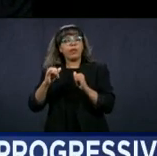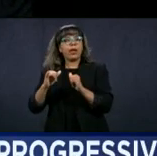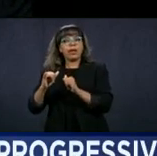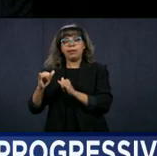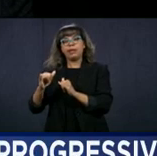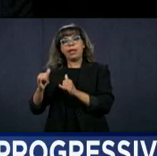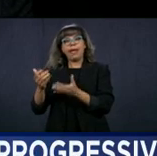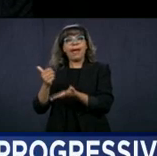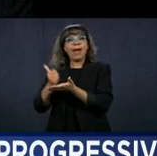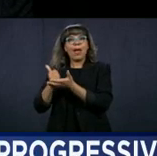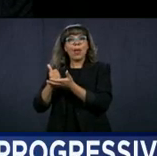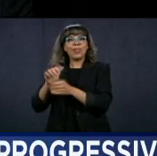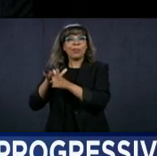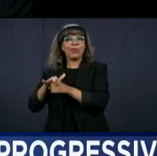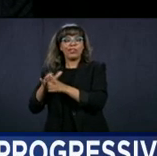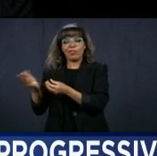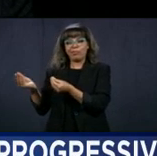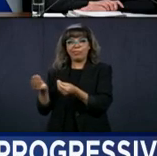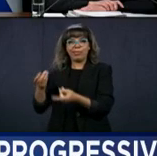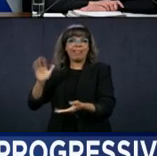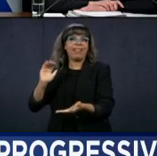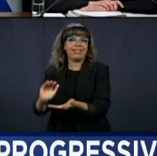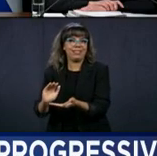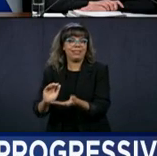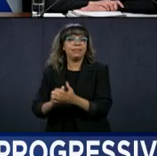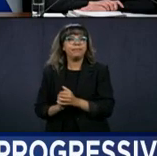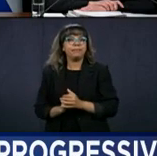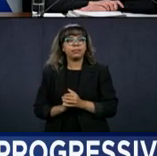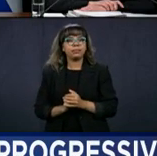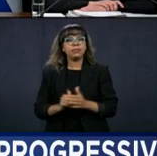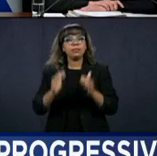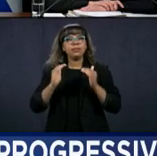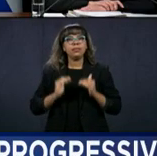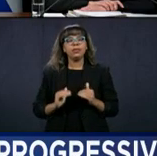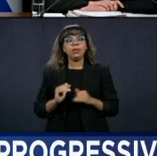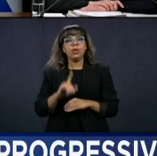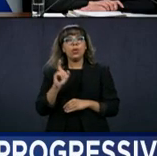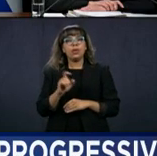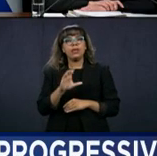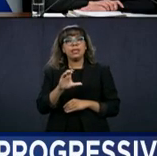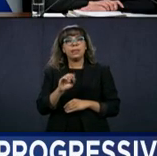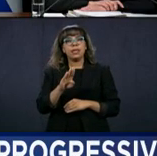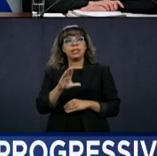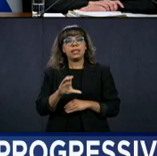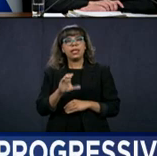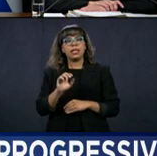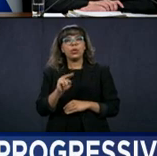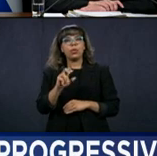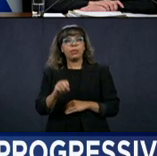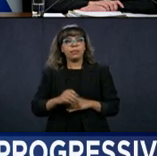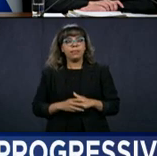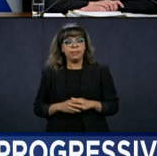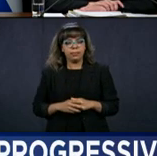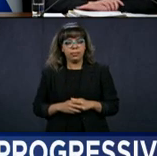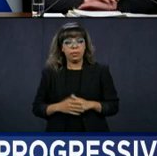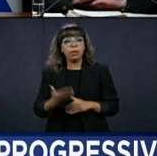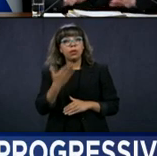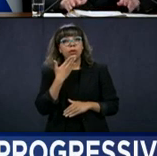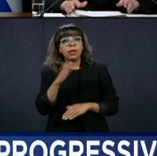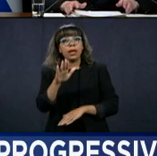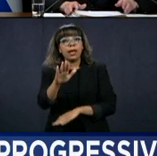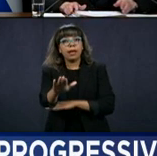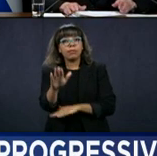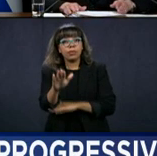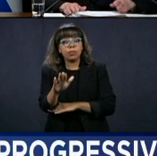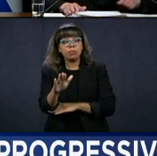veut, répartir cette pression en transférant des patients. Question. Bon après-midi. On